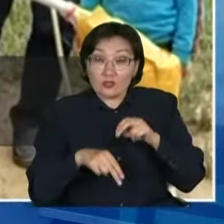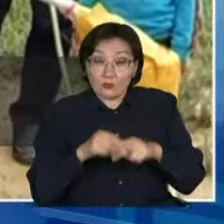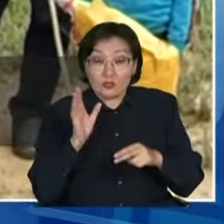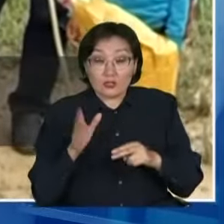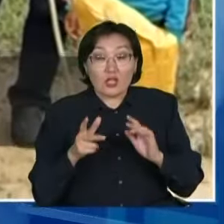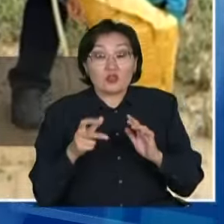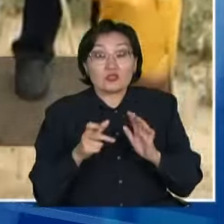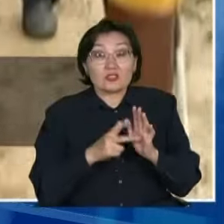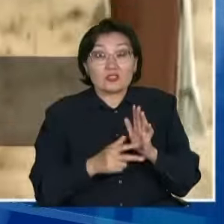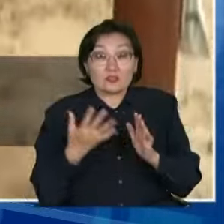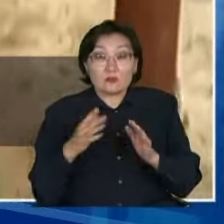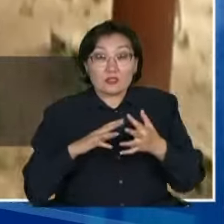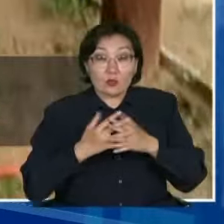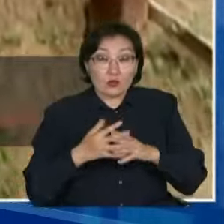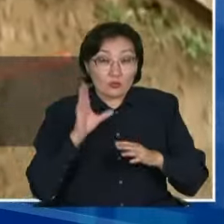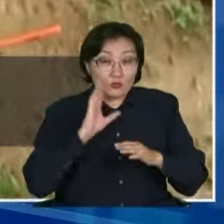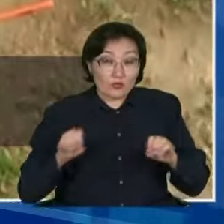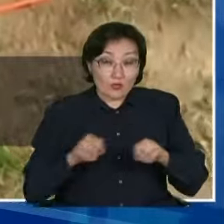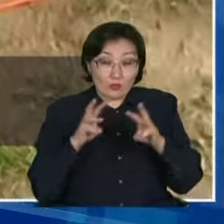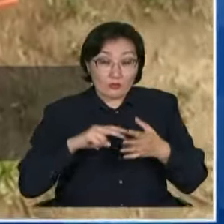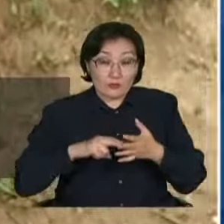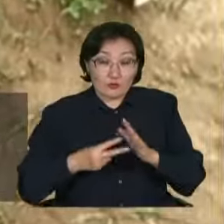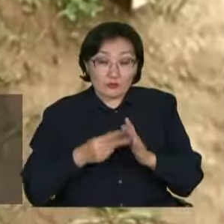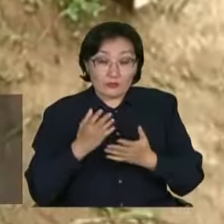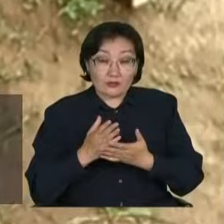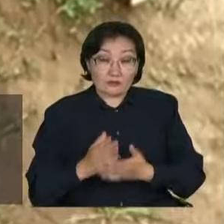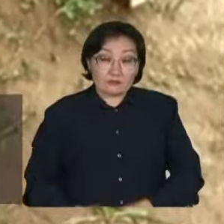385 ауылды сумен қамтамасыз ету жоспарланған.